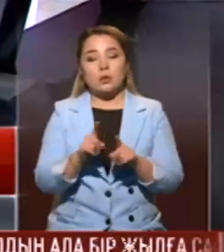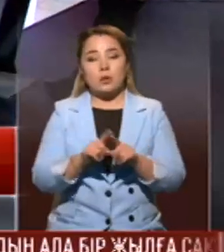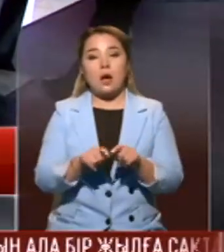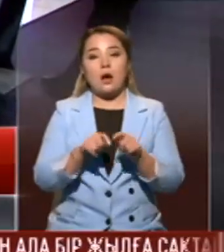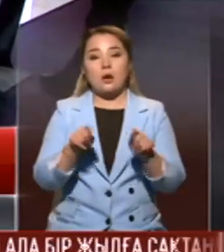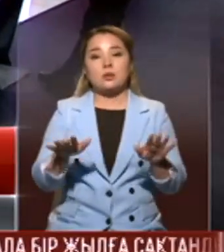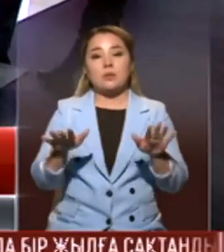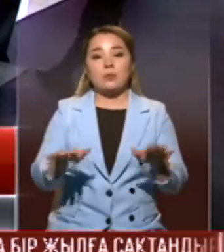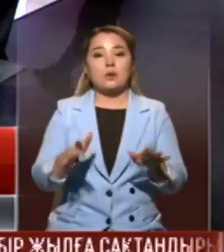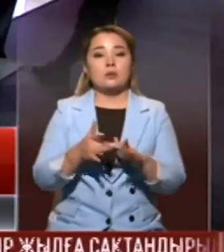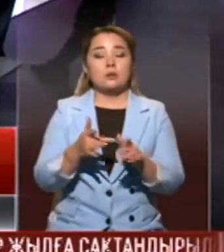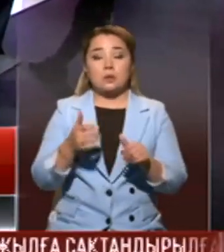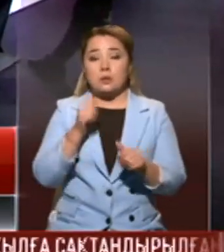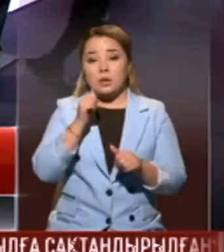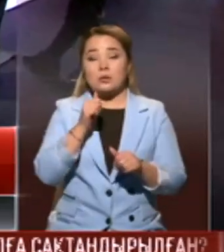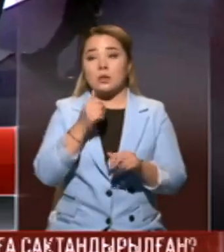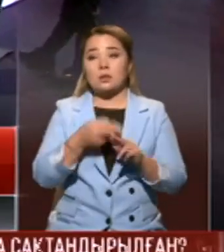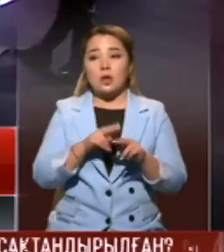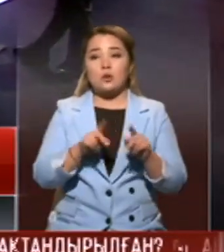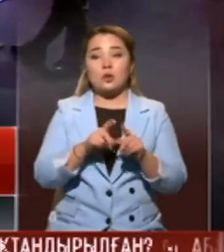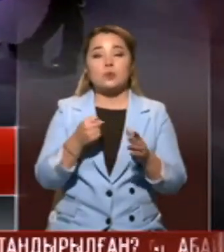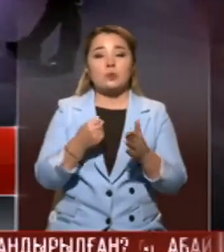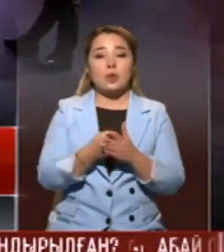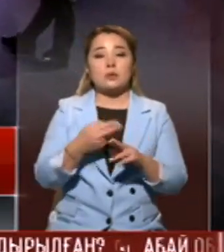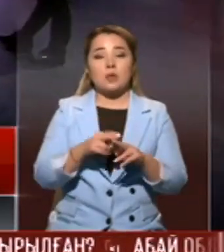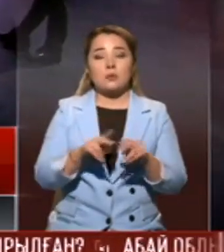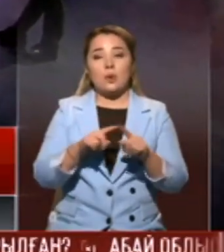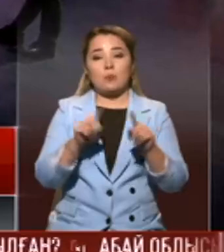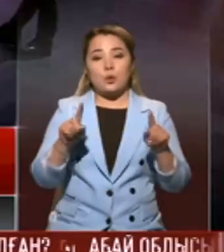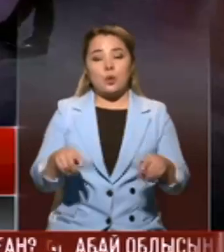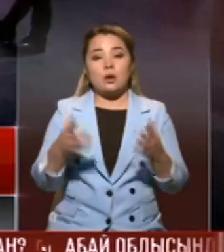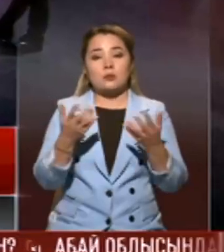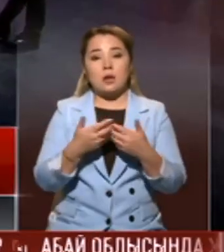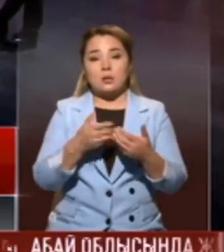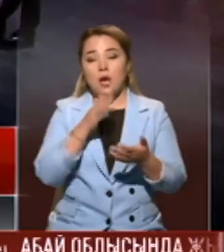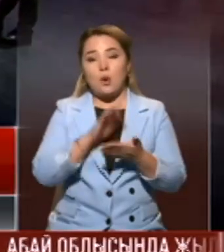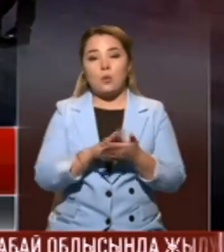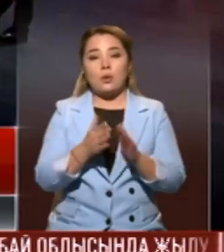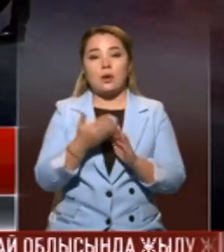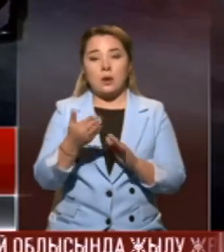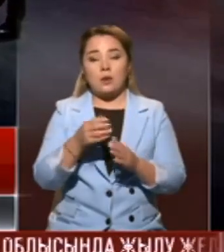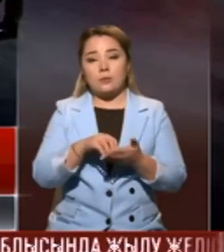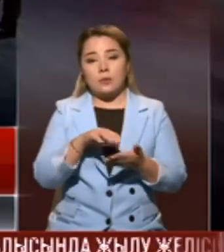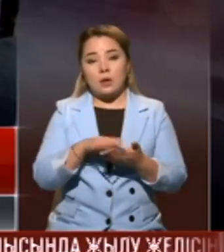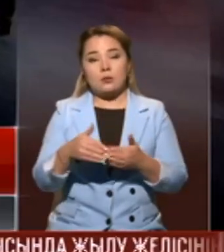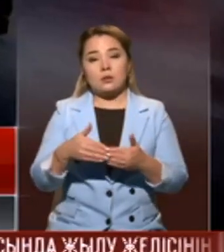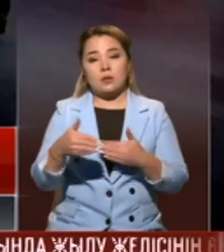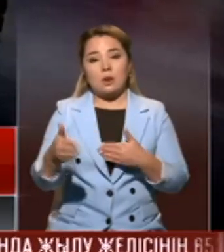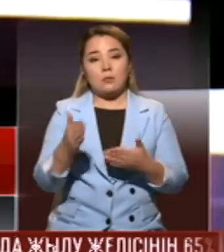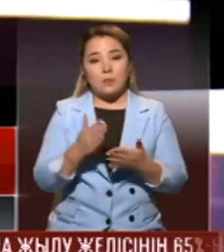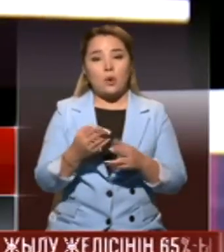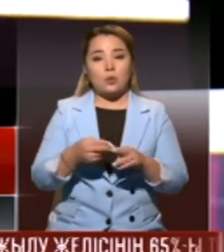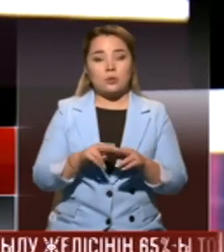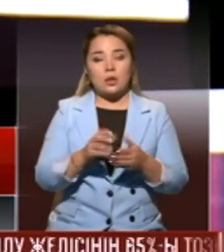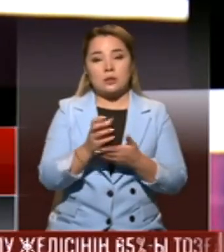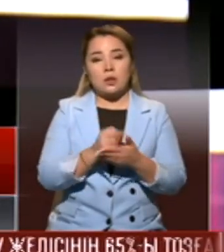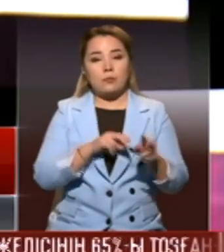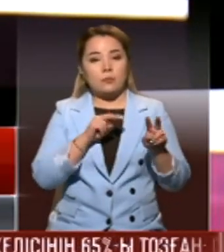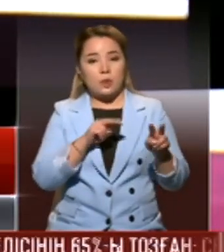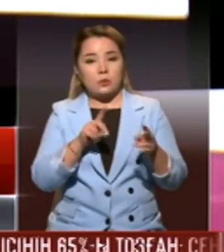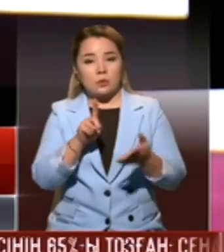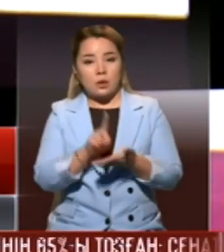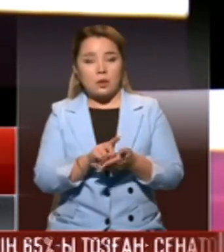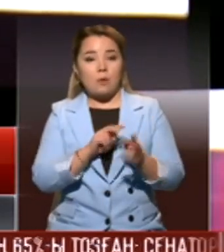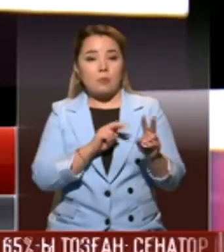ашық нелерде жаңағыдай кейін соңында жаңағыдай бюллетендерді санайтын уақытта өзінің бір белгіленген қашықтығы бар. Соны сақтау қажет.